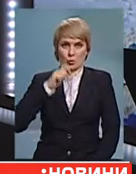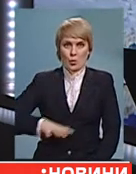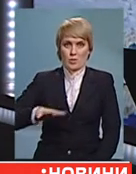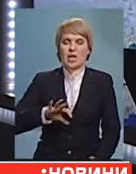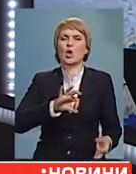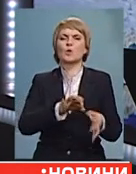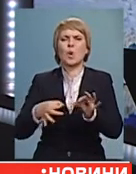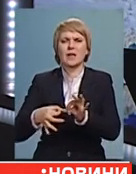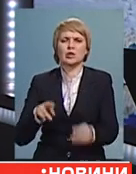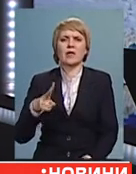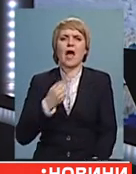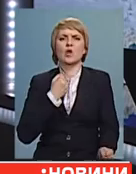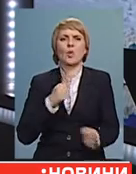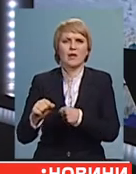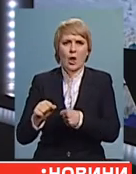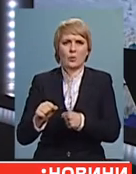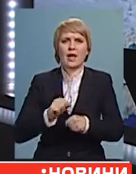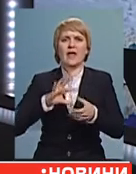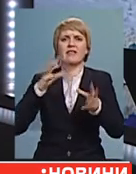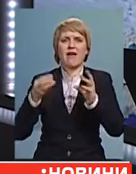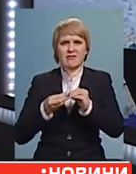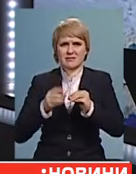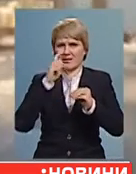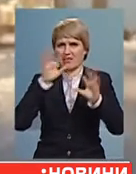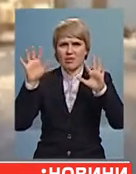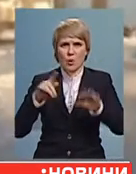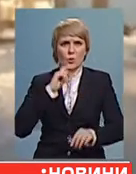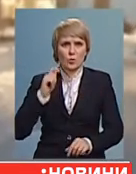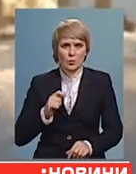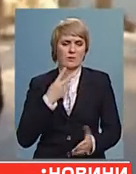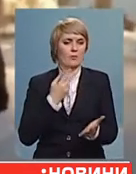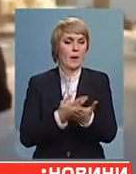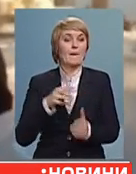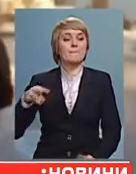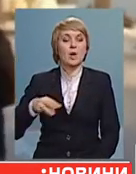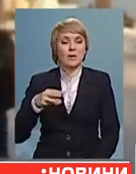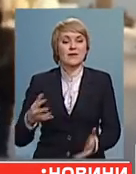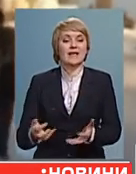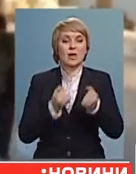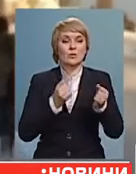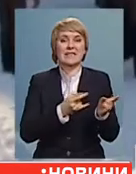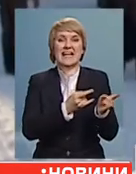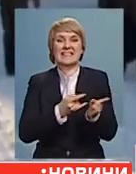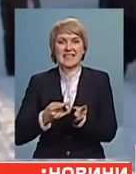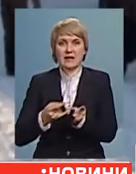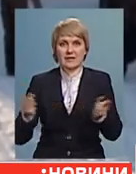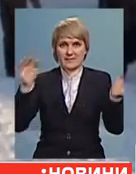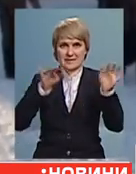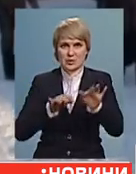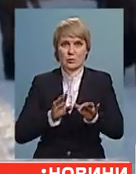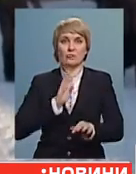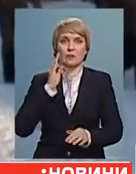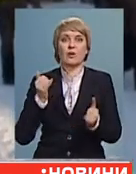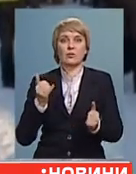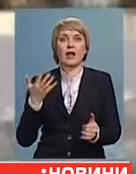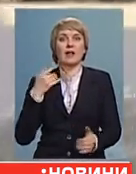долають наслідки негоди в регіонах – далі в сюжеті. На Миколаївщині рятують застряглих у снігових заметах. Зранку для легковиків